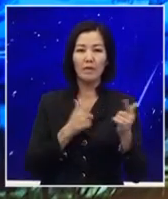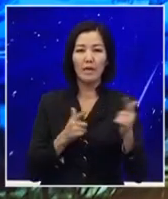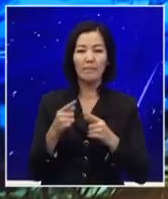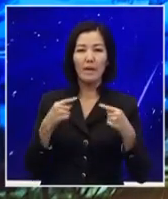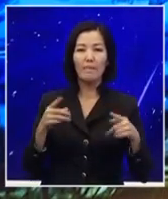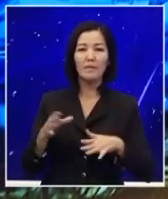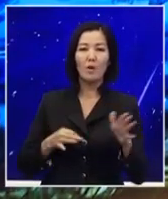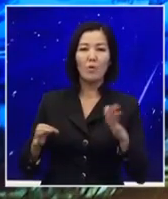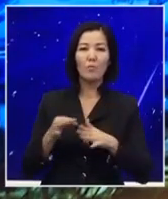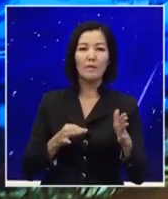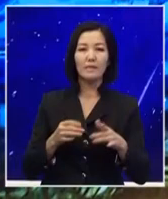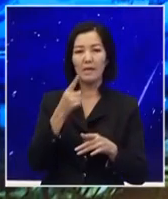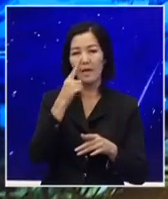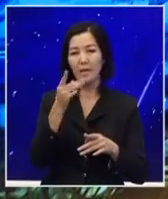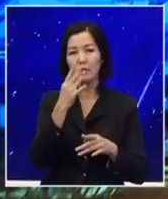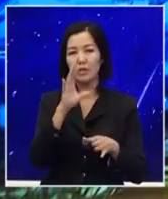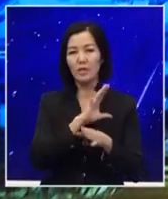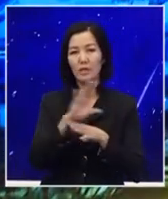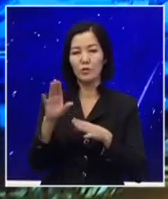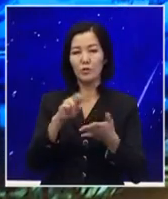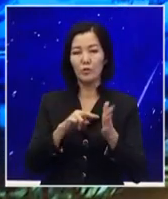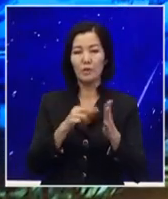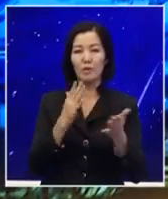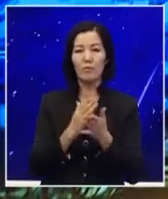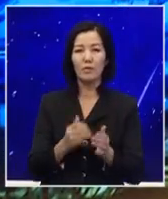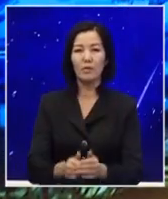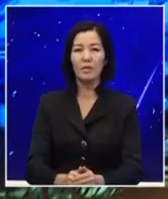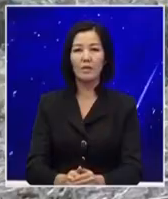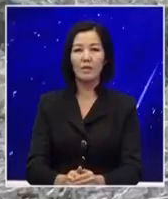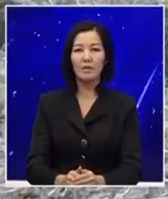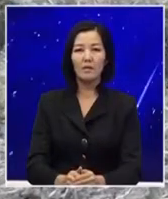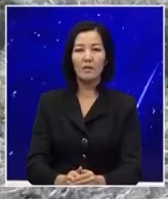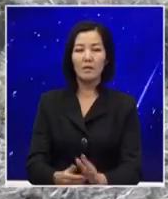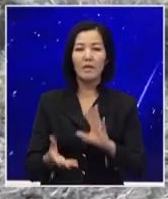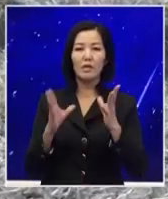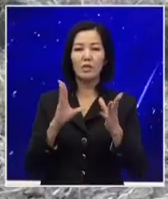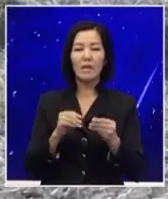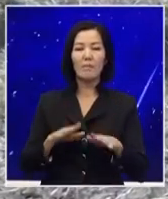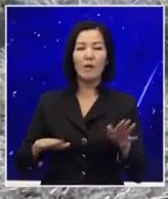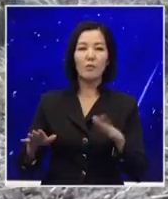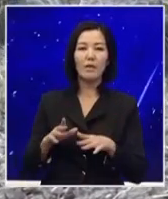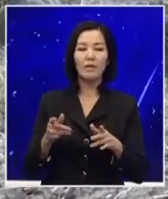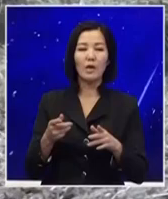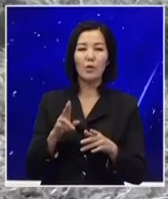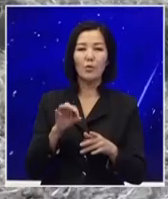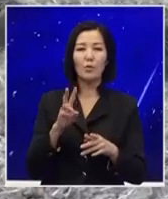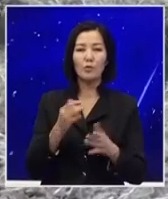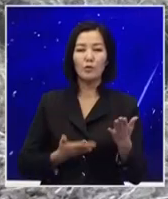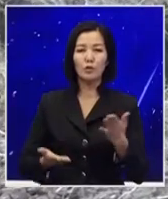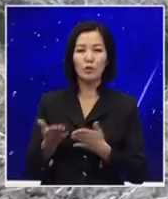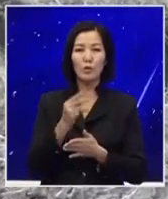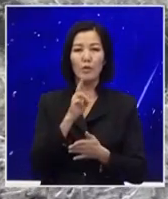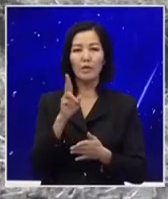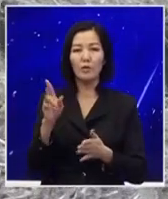өзге облыстардан бөлек алыс жақын шетелдерге жіберуді жоспарлауда. Жалпы ауданында күріш дақылын шабу науқаны 42 айынан